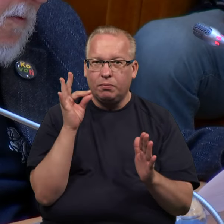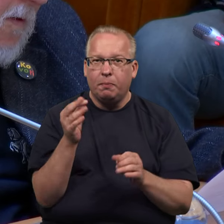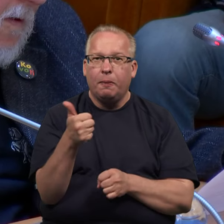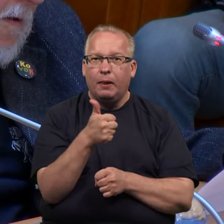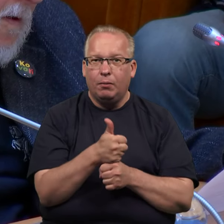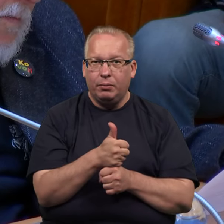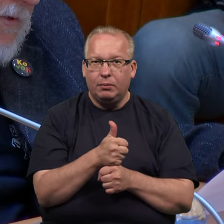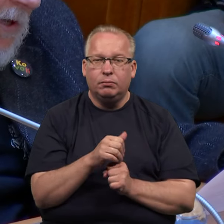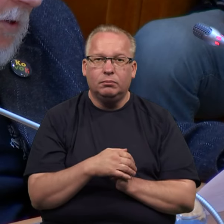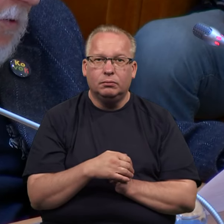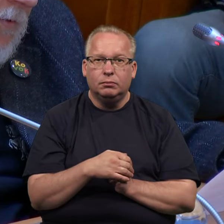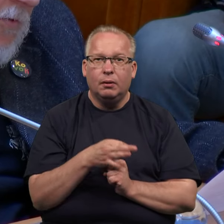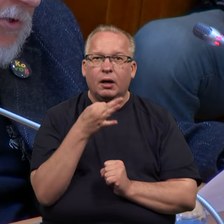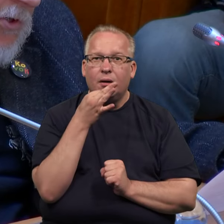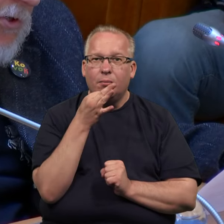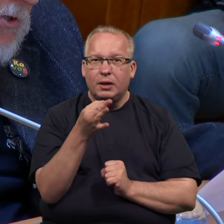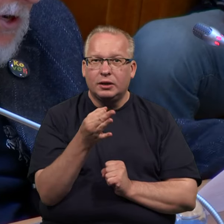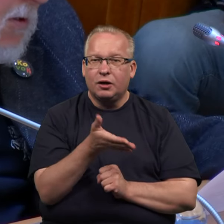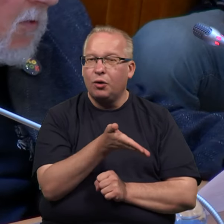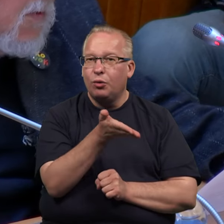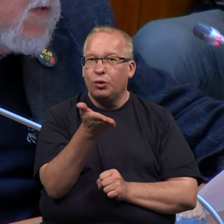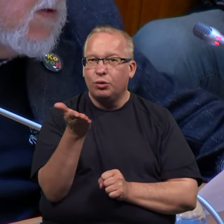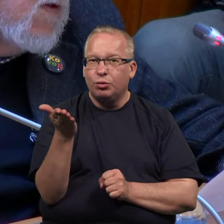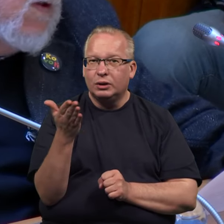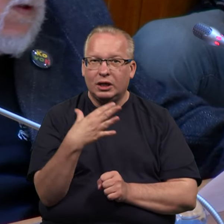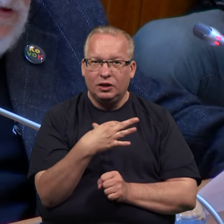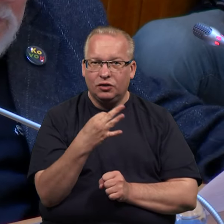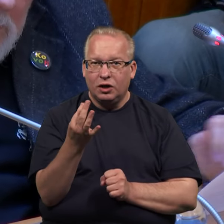pirmininku, pasakiau, kad jūs išrinkot